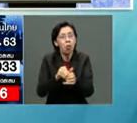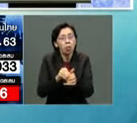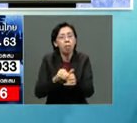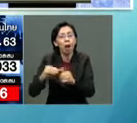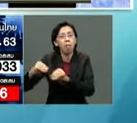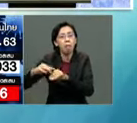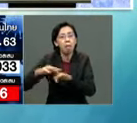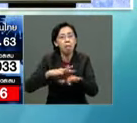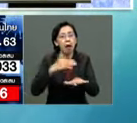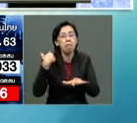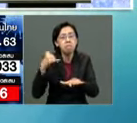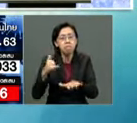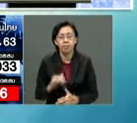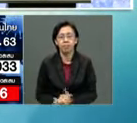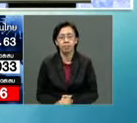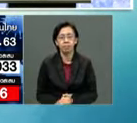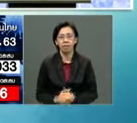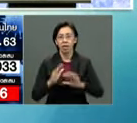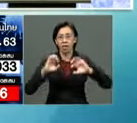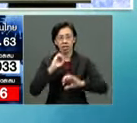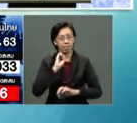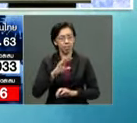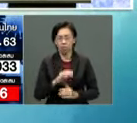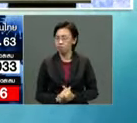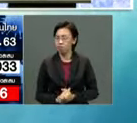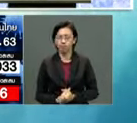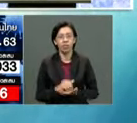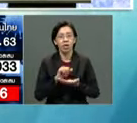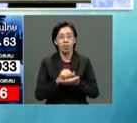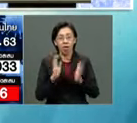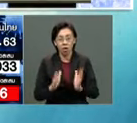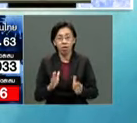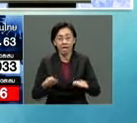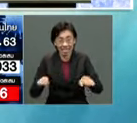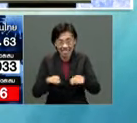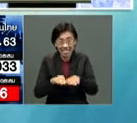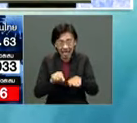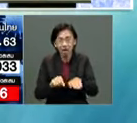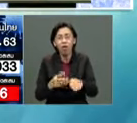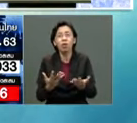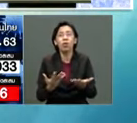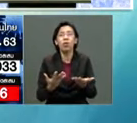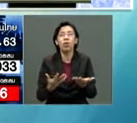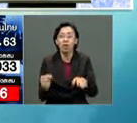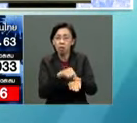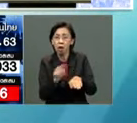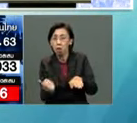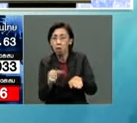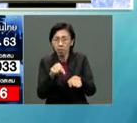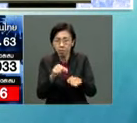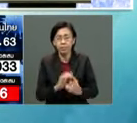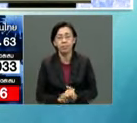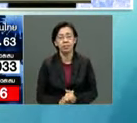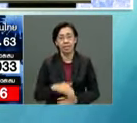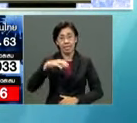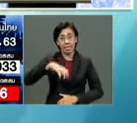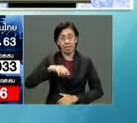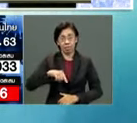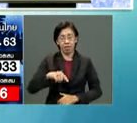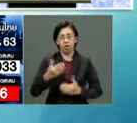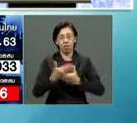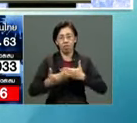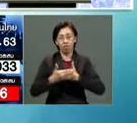ขาก็ทางการได้สั่งระงับการบริการเดินทางรถโดยสารรถไฟโดยสารนะครับจากเมืองนะครับ